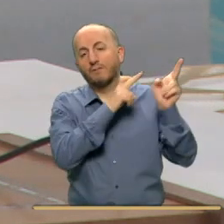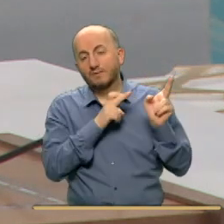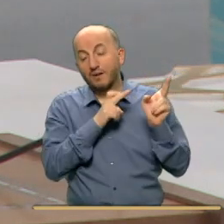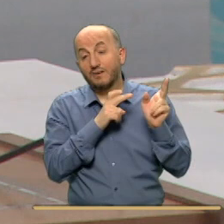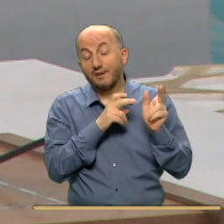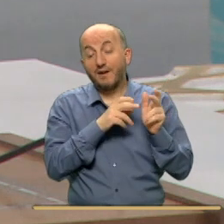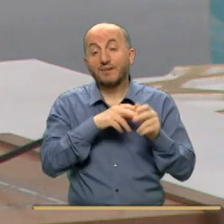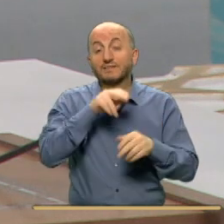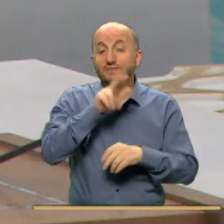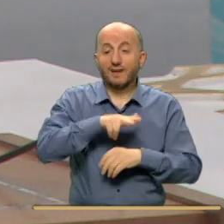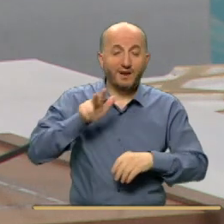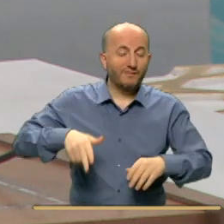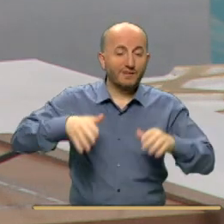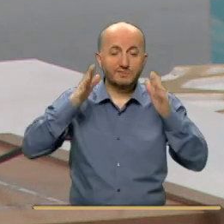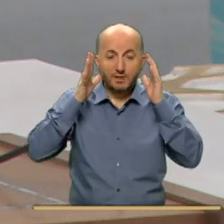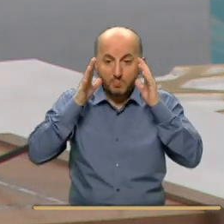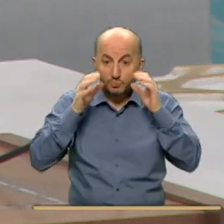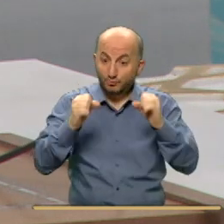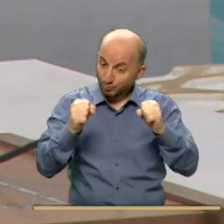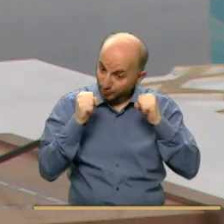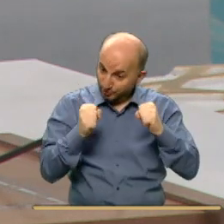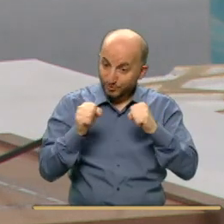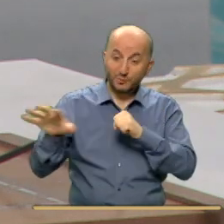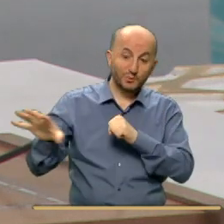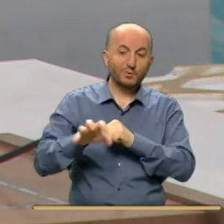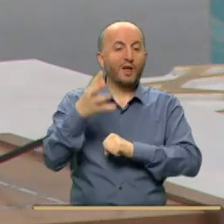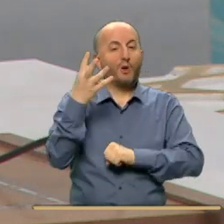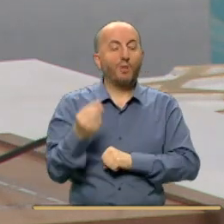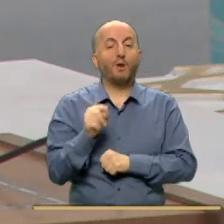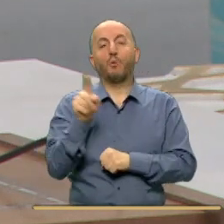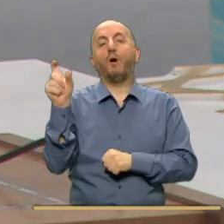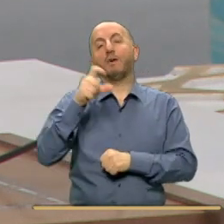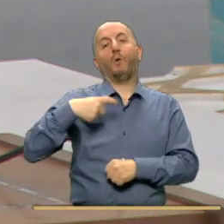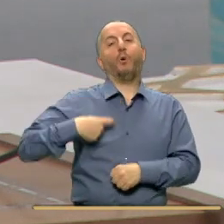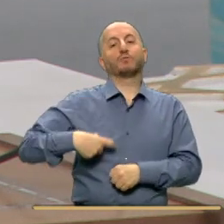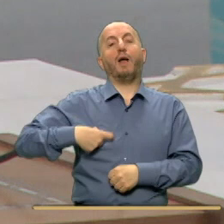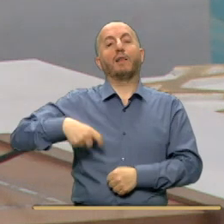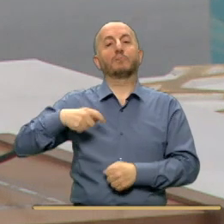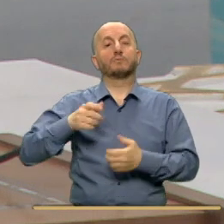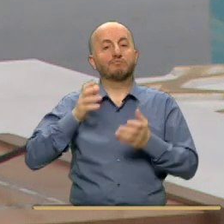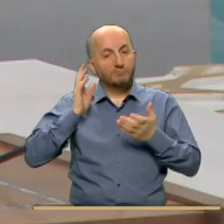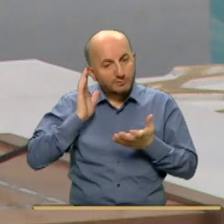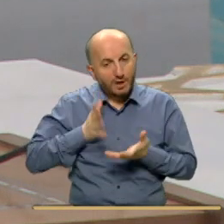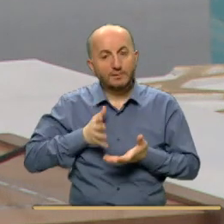iftarları, teravih namazı müekket bir sünnet olarak bu aya mahsus bir ibadettir.